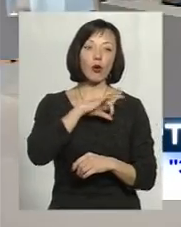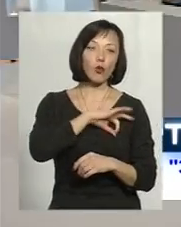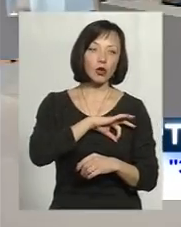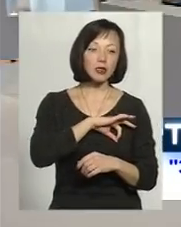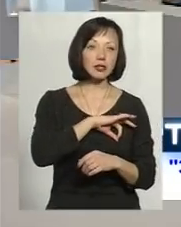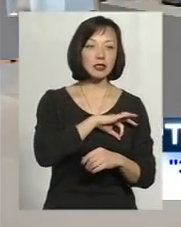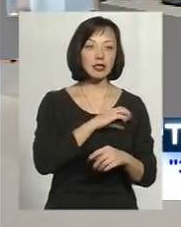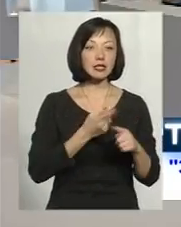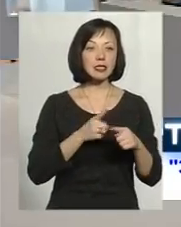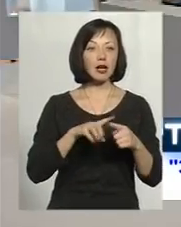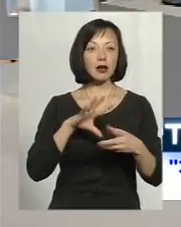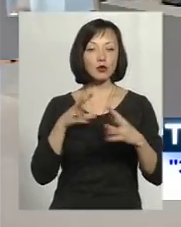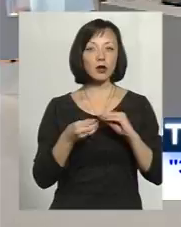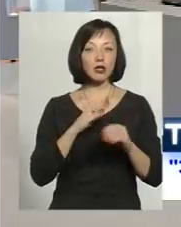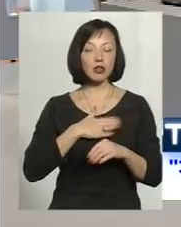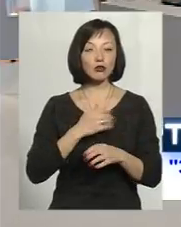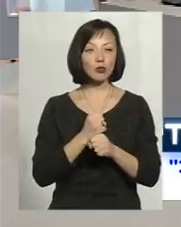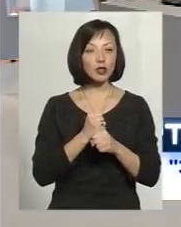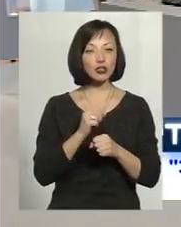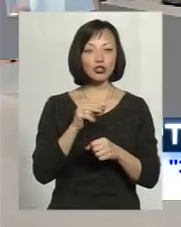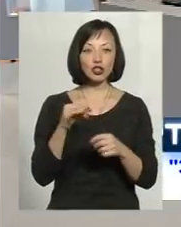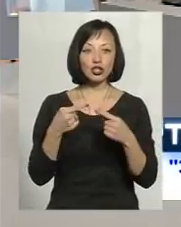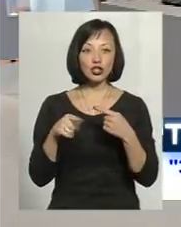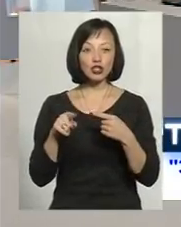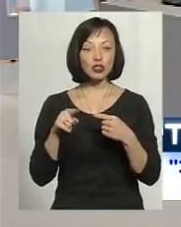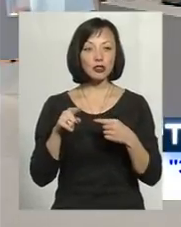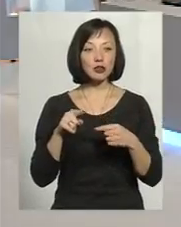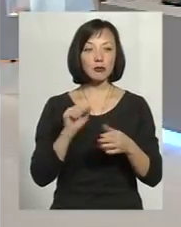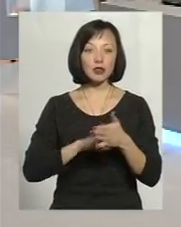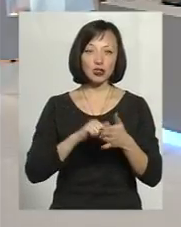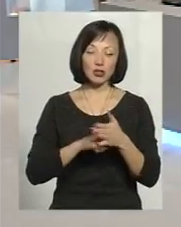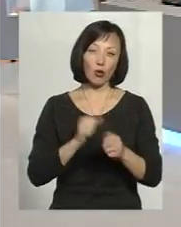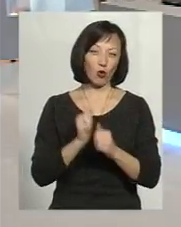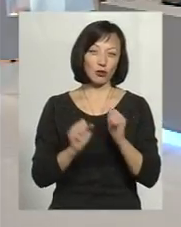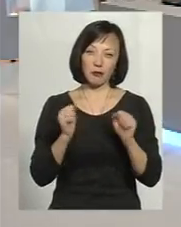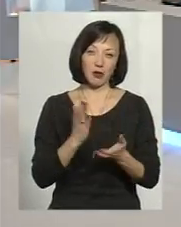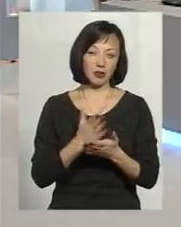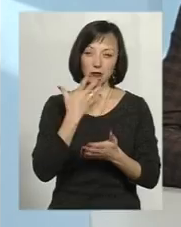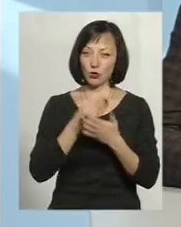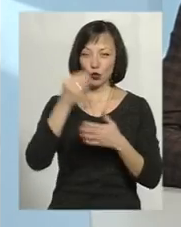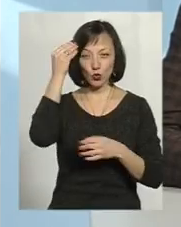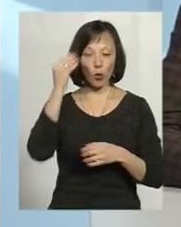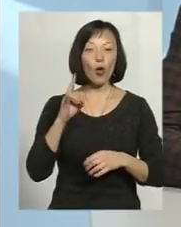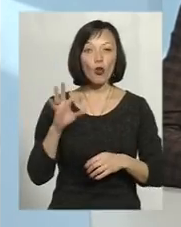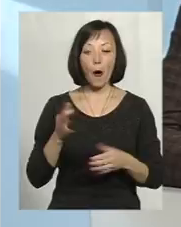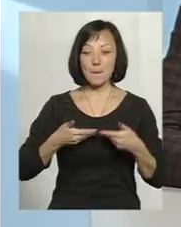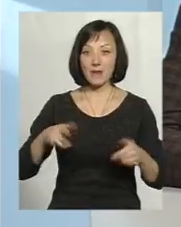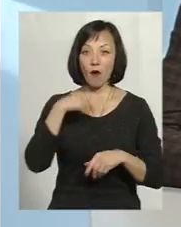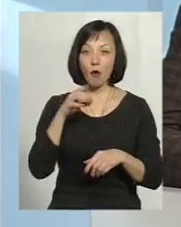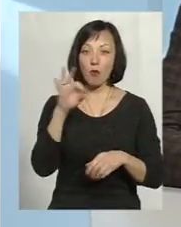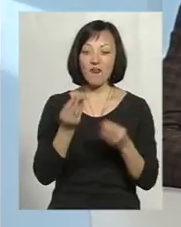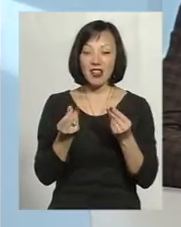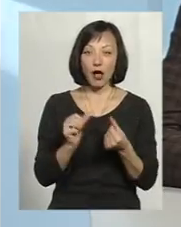справи – це результат нашої роботи чи результат якихось інших чинників, тут теж, напевно, кожен буде мати свою думку, але ми, говорячи про